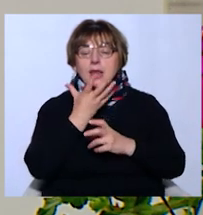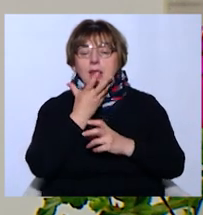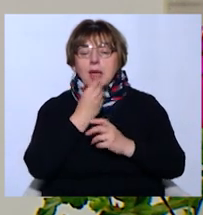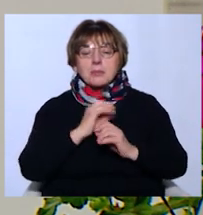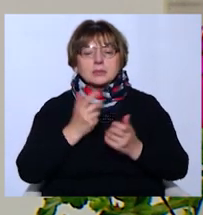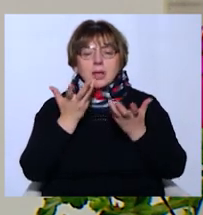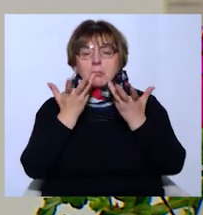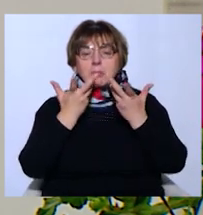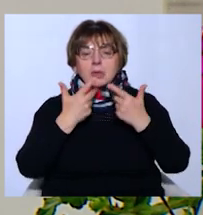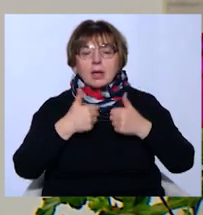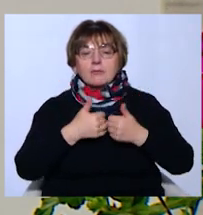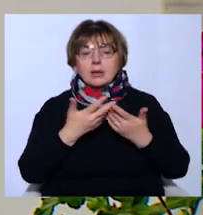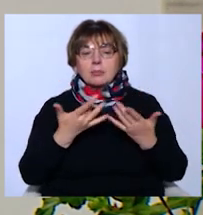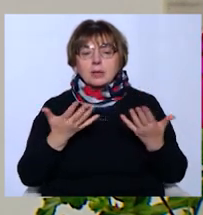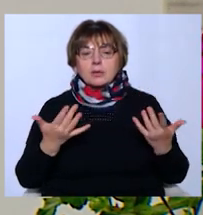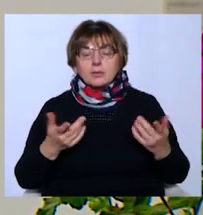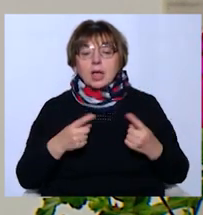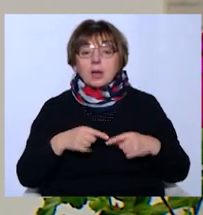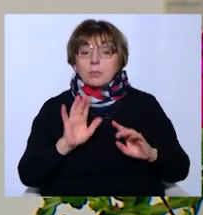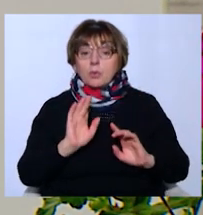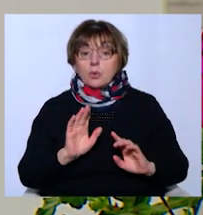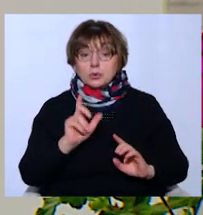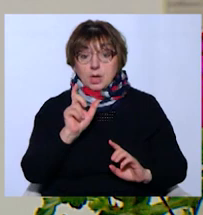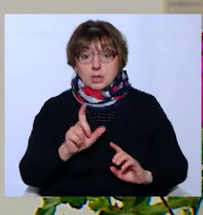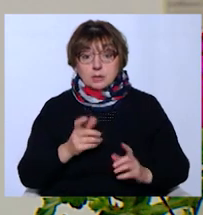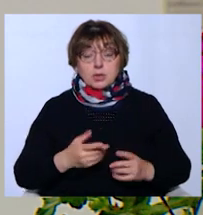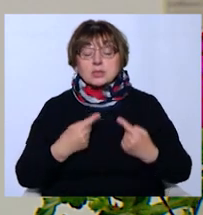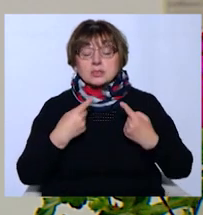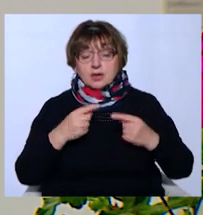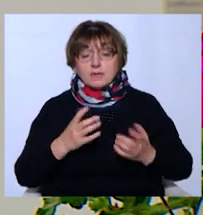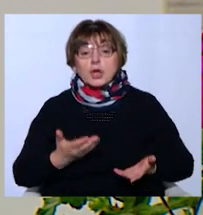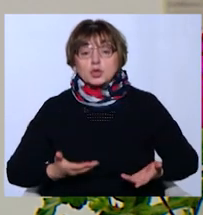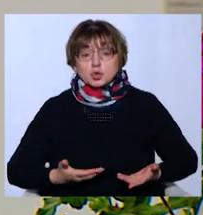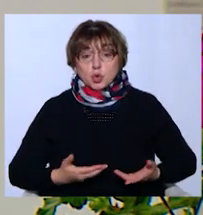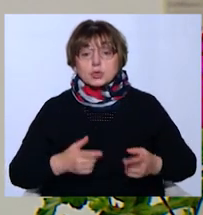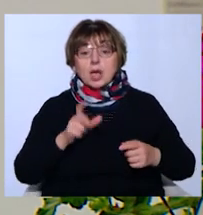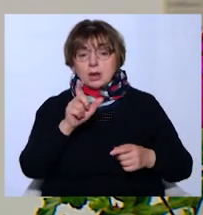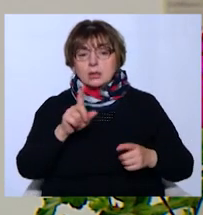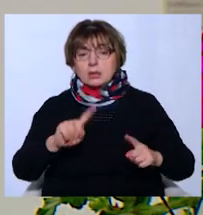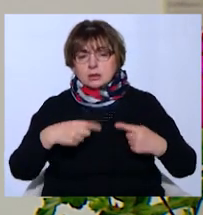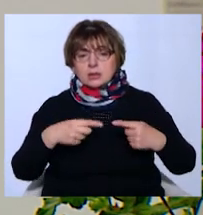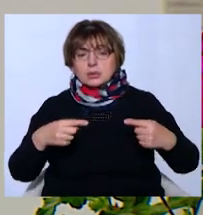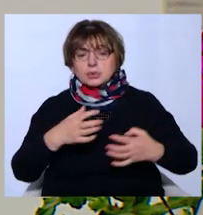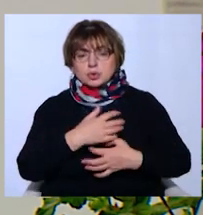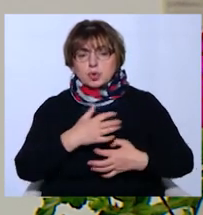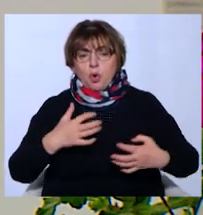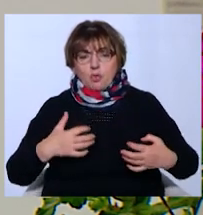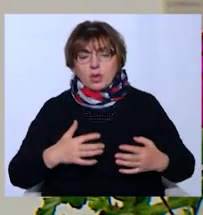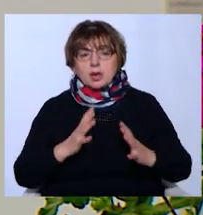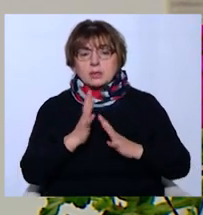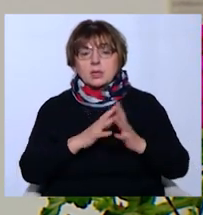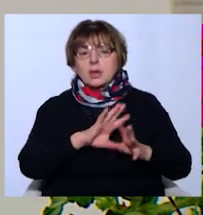მრავალფეროვანი. გარდა ადამიანებისა, ჩვენს პლანეტაზე უამრავი სხვა ცოცხალი არსება ბინადრობს. ზოგიერთი მათგანი